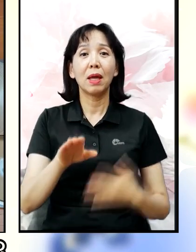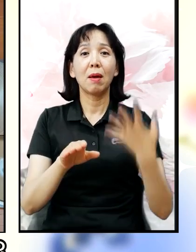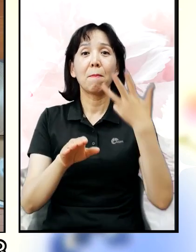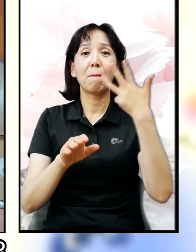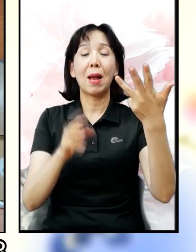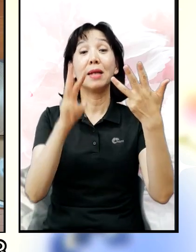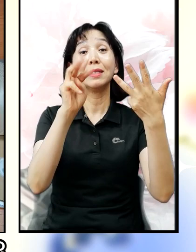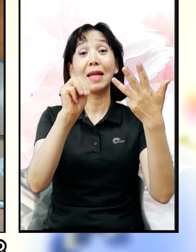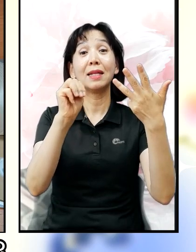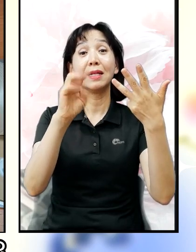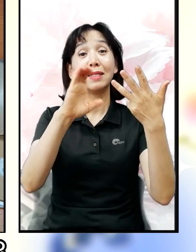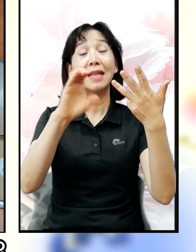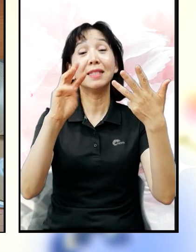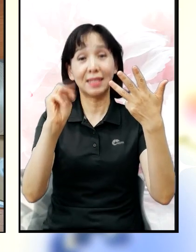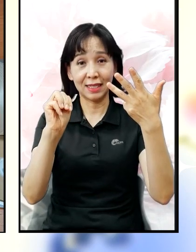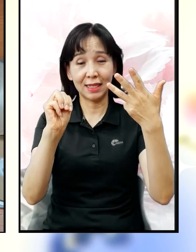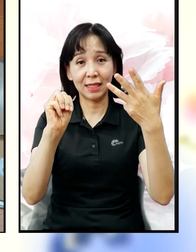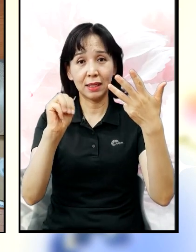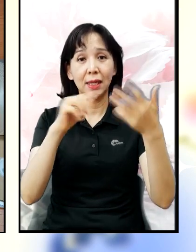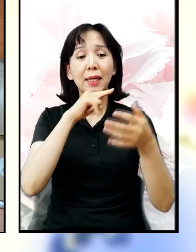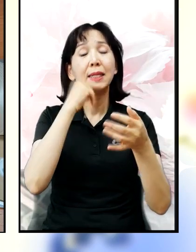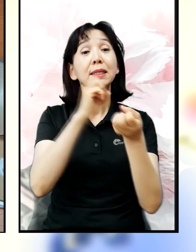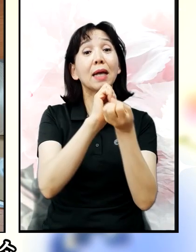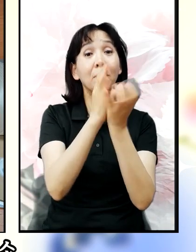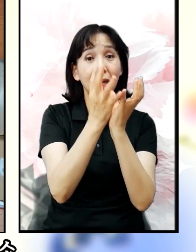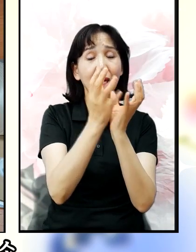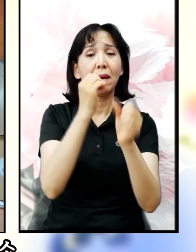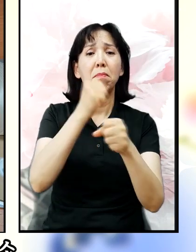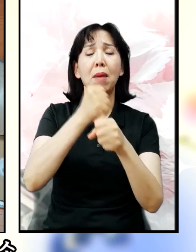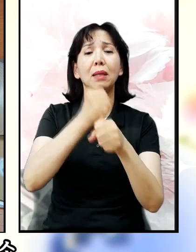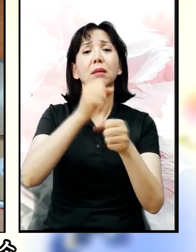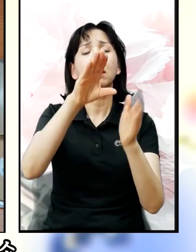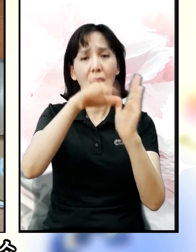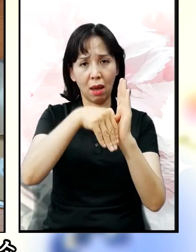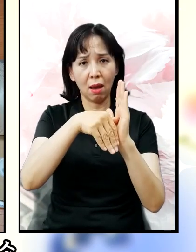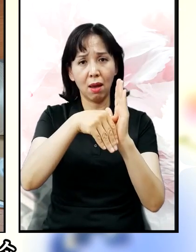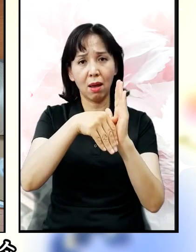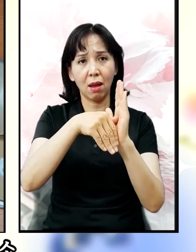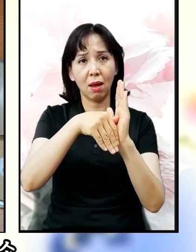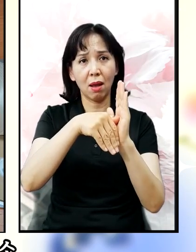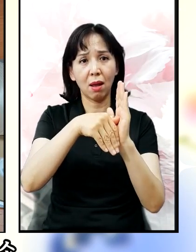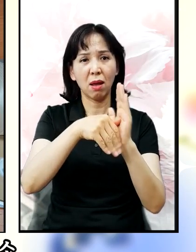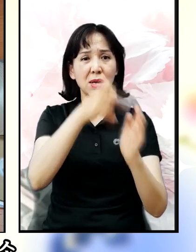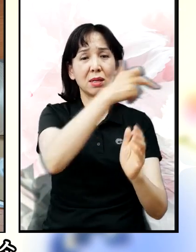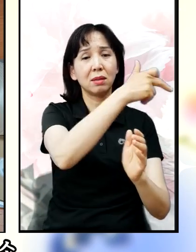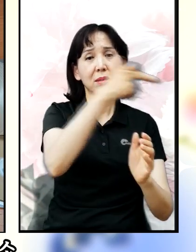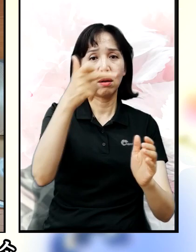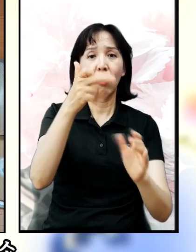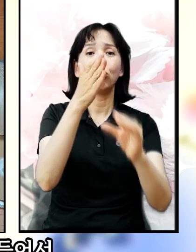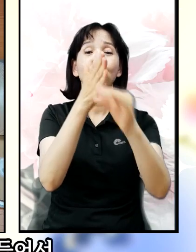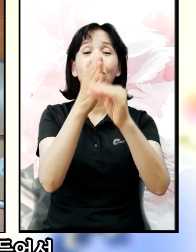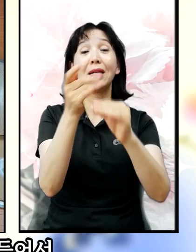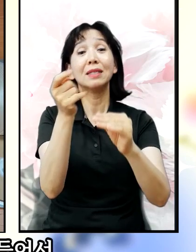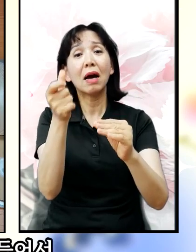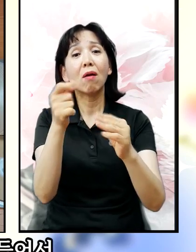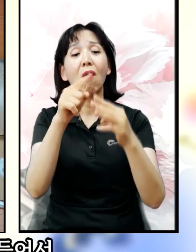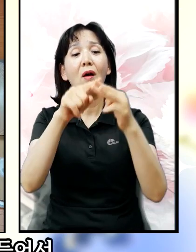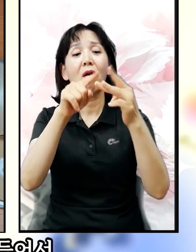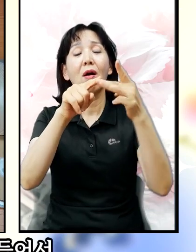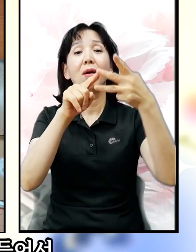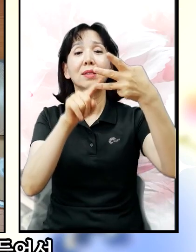근데 이게 8cm 폭이에요. 저희가 이제 장미 꽃잎을 만들 때는 대중소